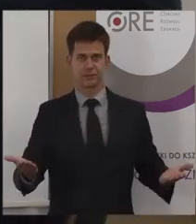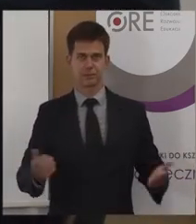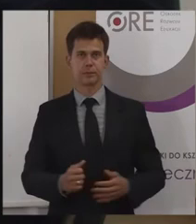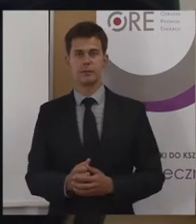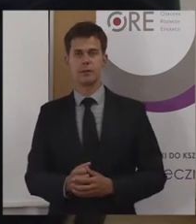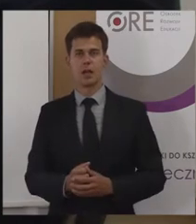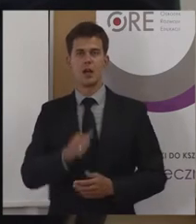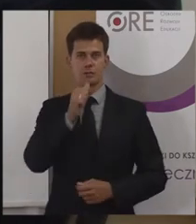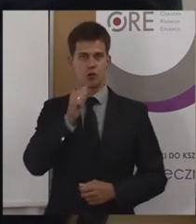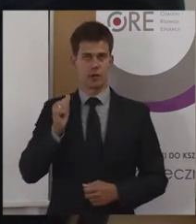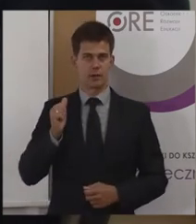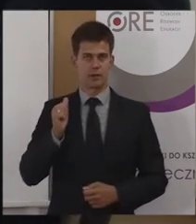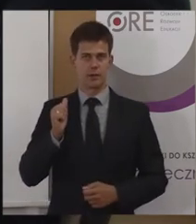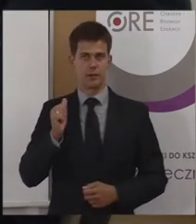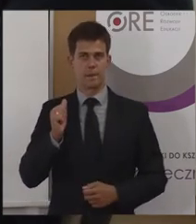wczoraj